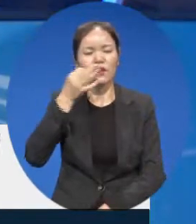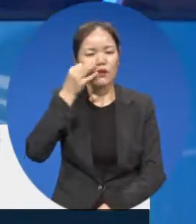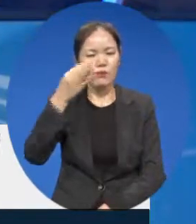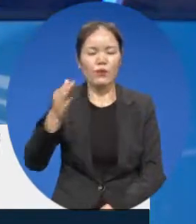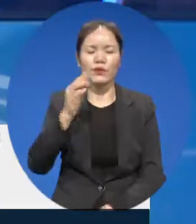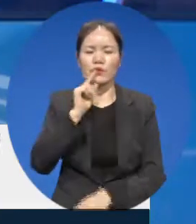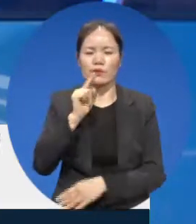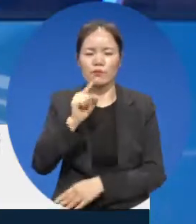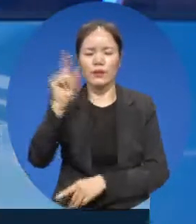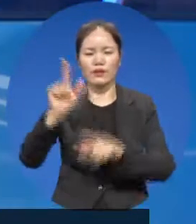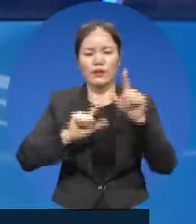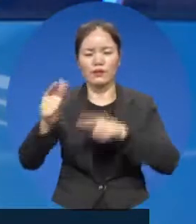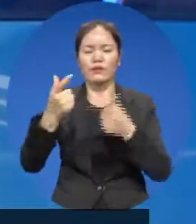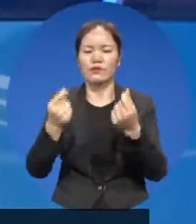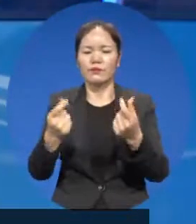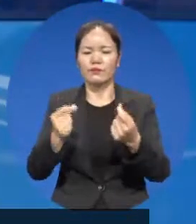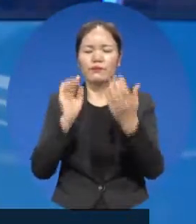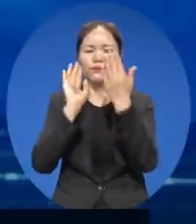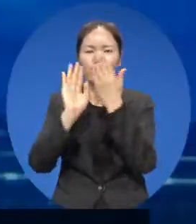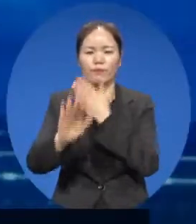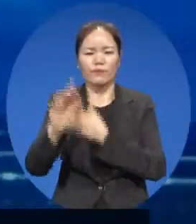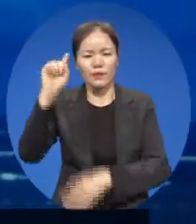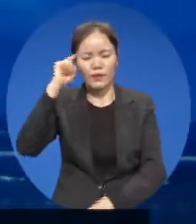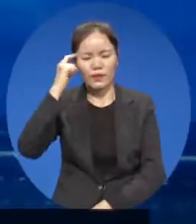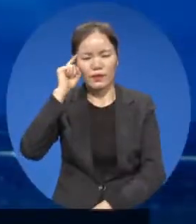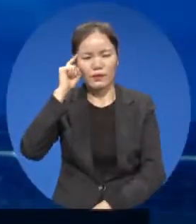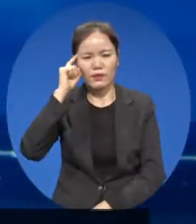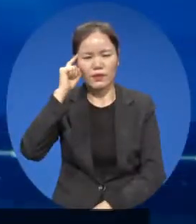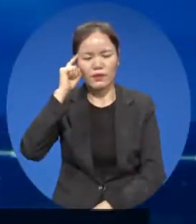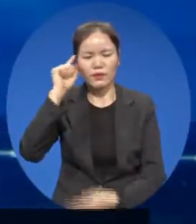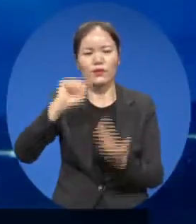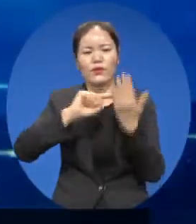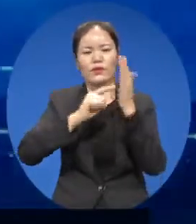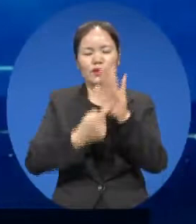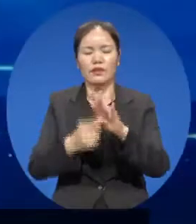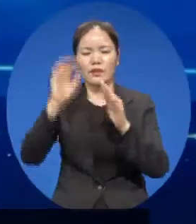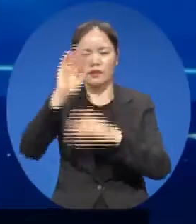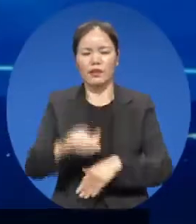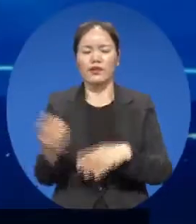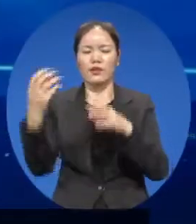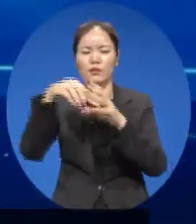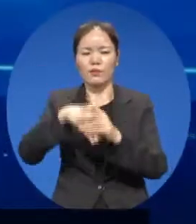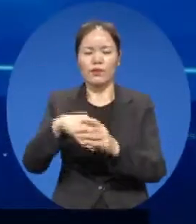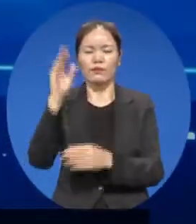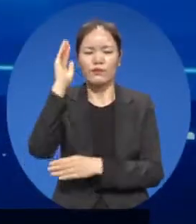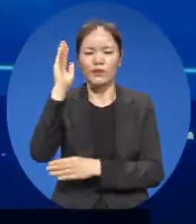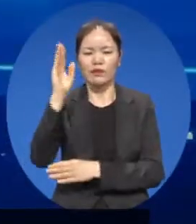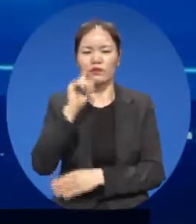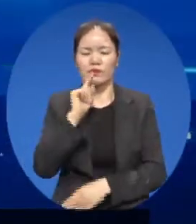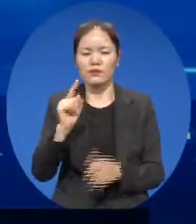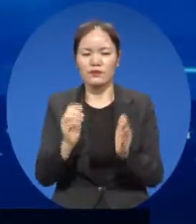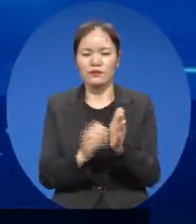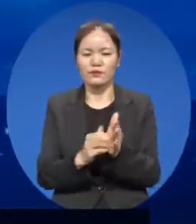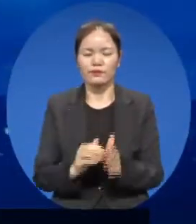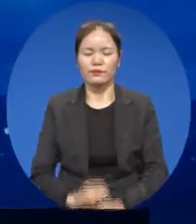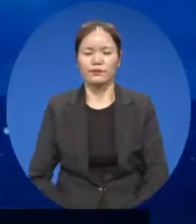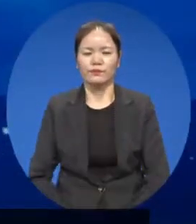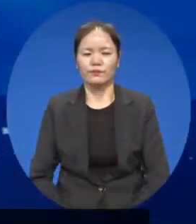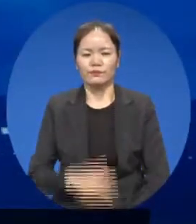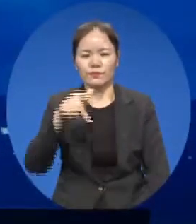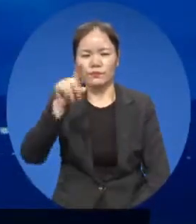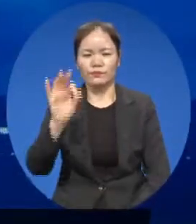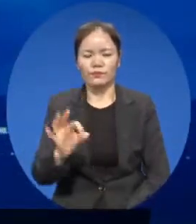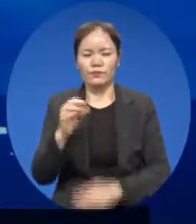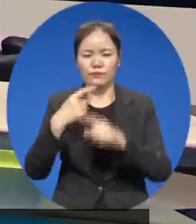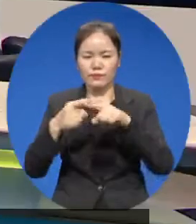어떻게 볼 수 있을 것 같습니다 그렇군요 앞으로의 의지까지 피력하는 그런 내용의 담겨 있는 발언이었다 라고 말씀하셨는데 자기의 창평동